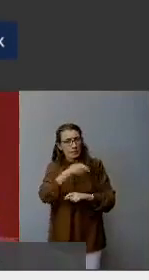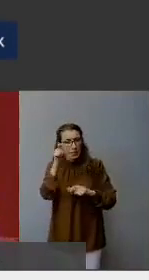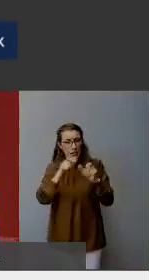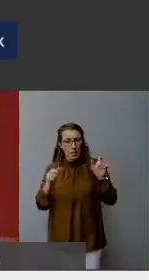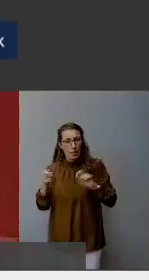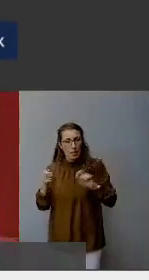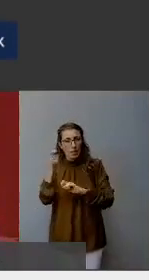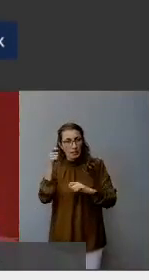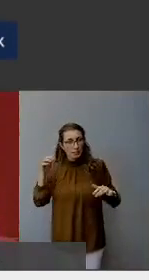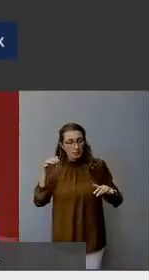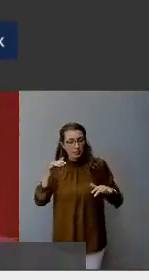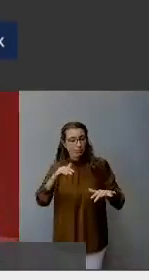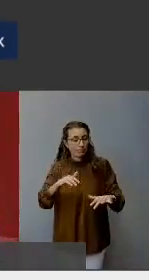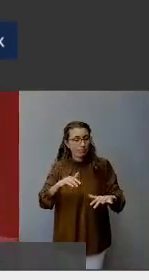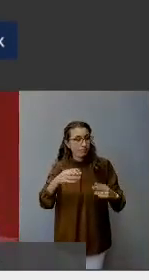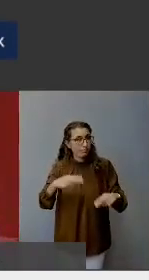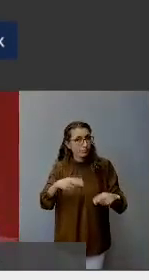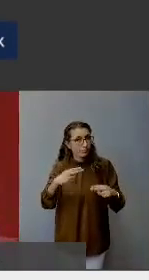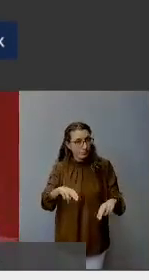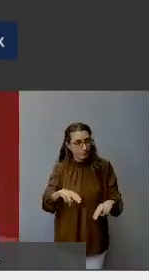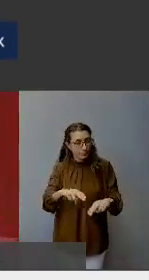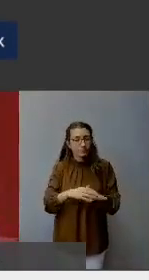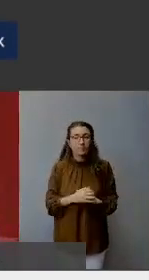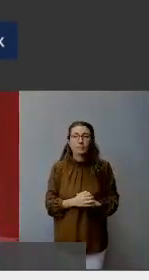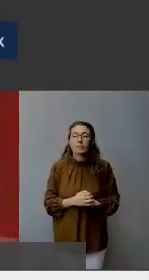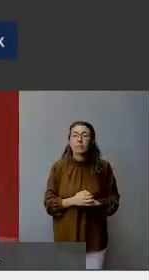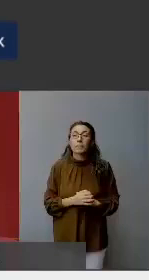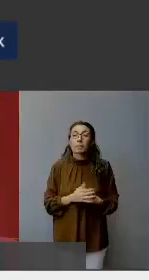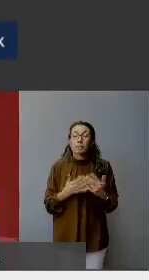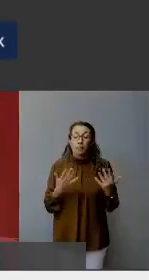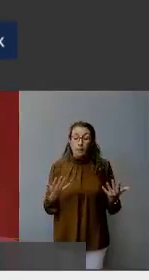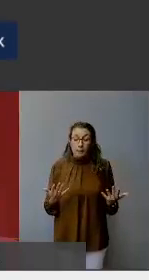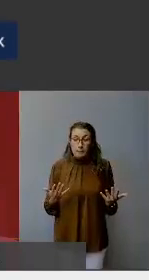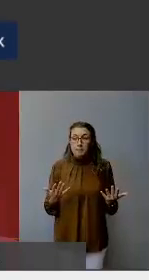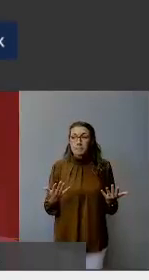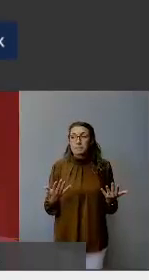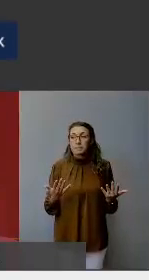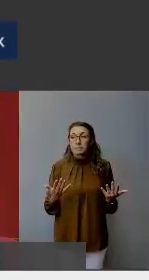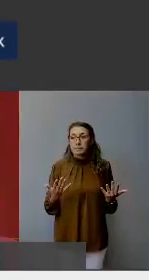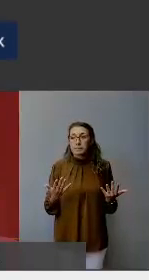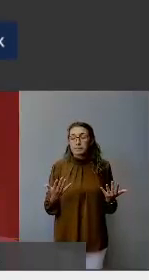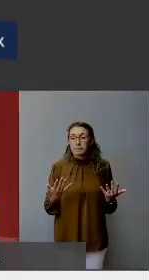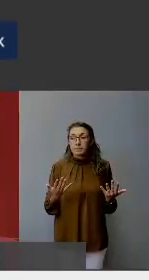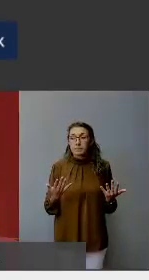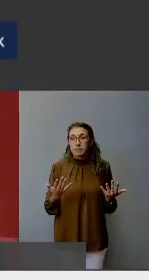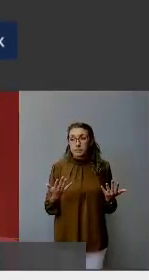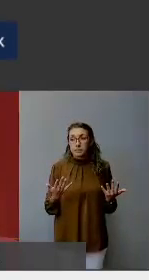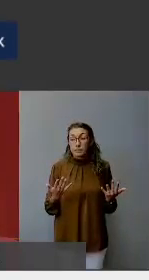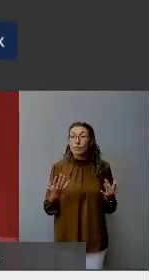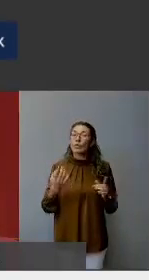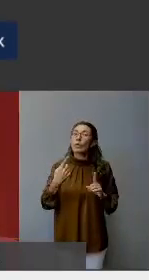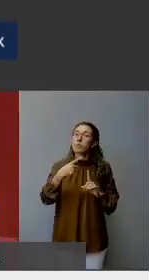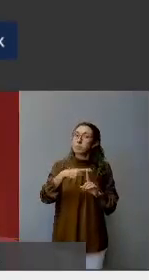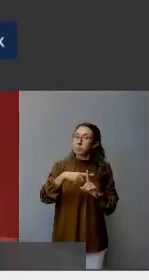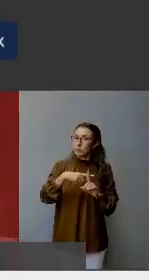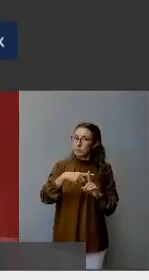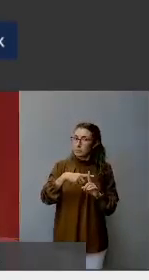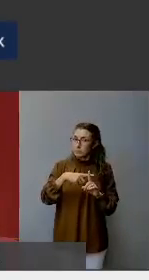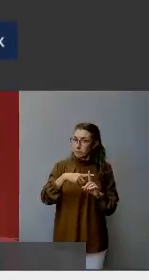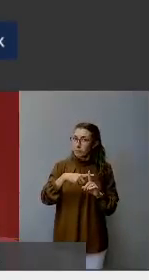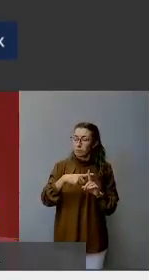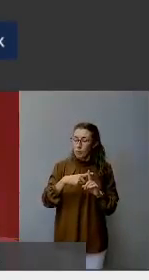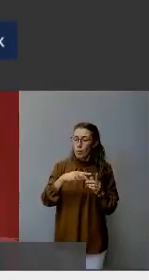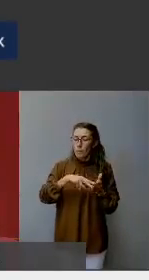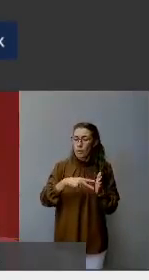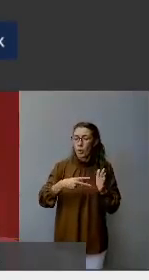appunto per pescare oltre a questo purtroppo c'è stato anche un motivo riguardante appunto i lavori strutturali